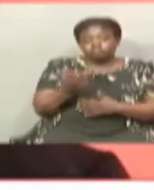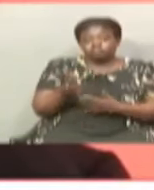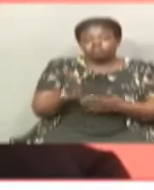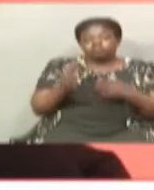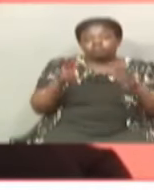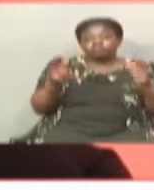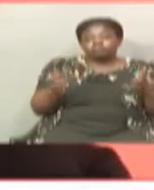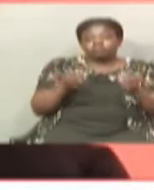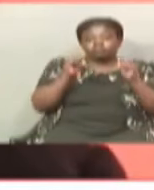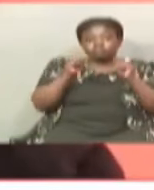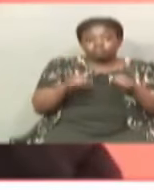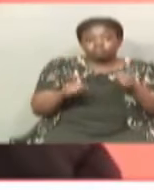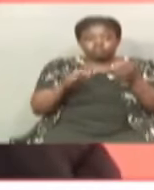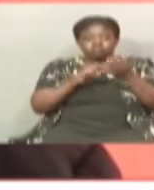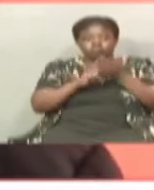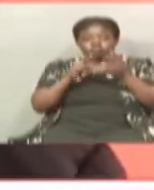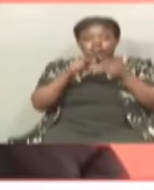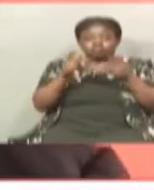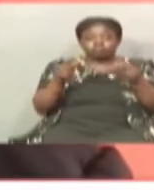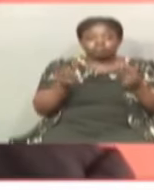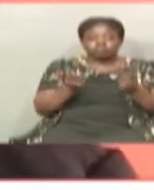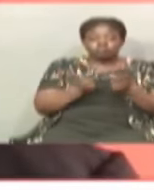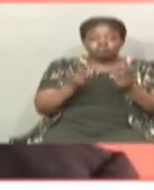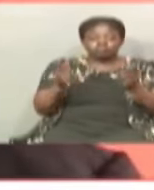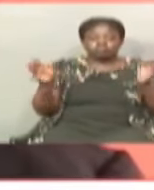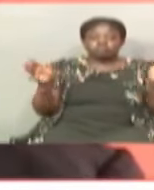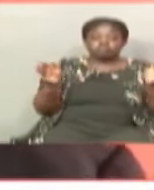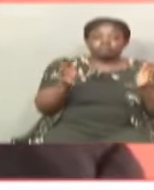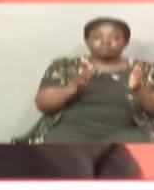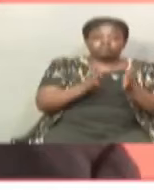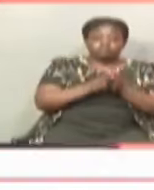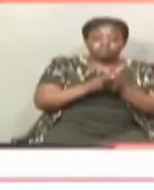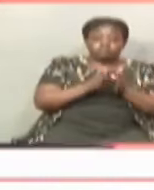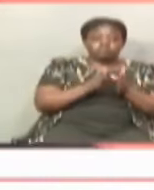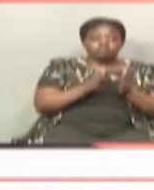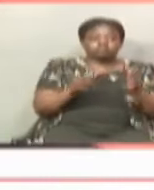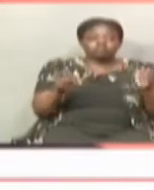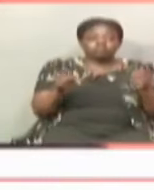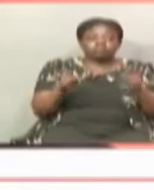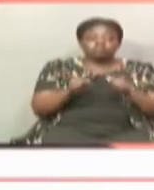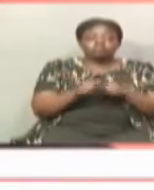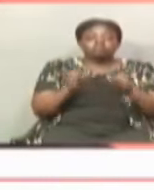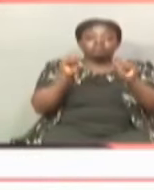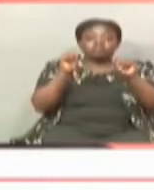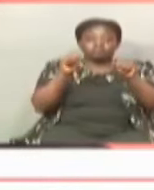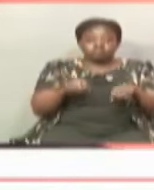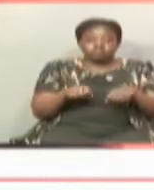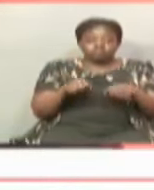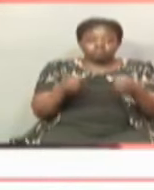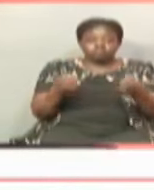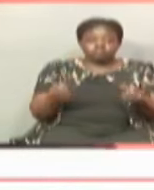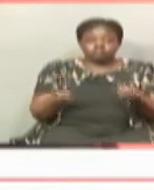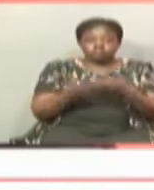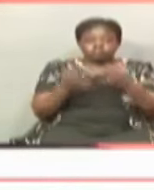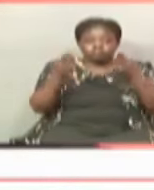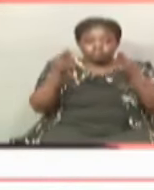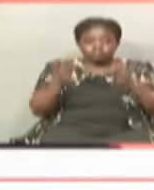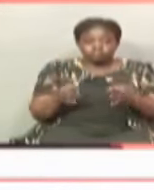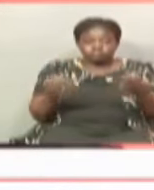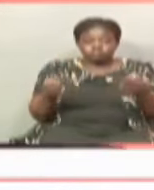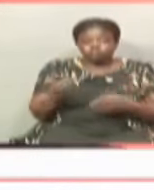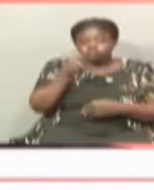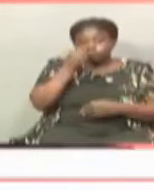gy'osobola okukozesa ekifo kyo ekyo ekifunda ate n'oba ng'osobola okiggyamu buli kimu, okiggyamu